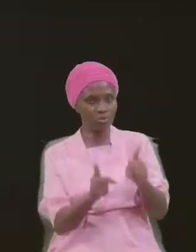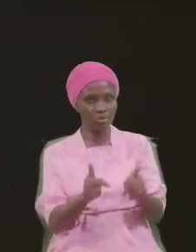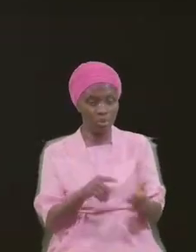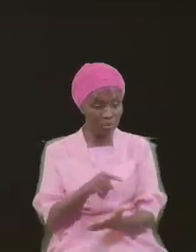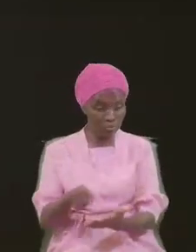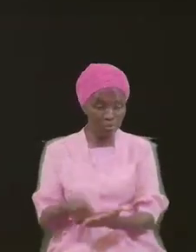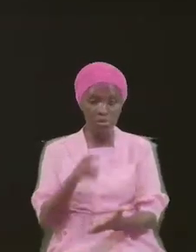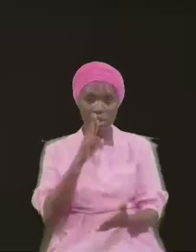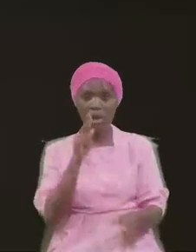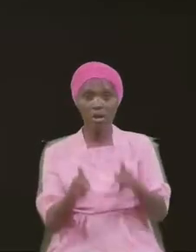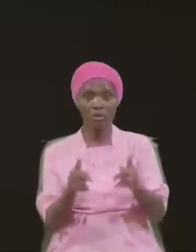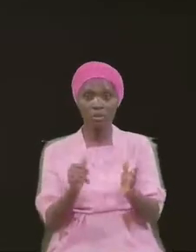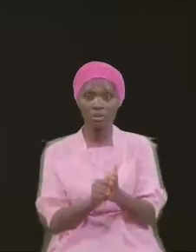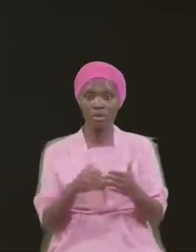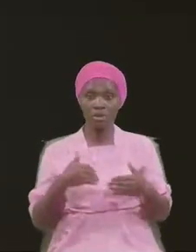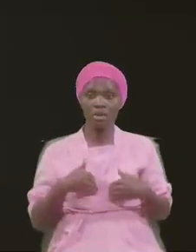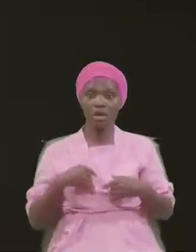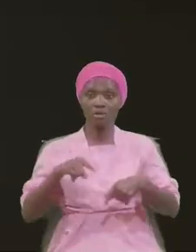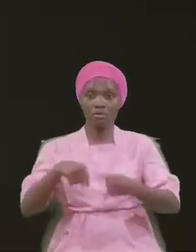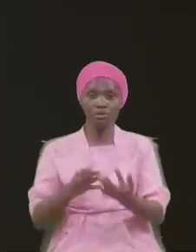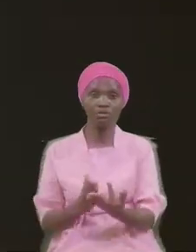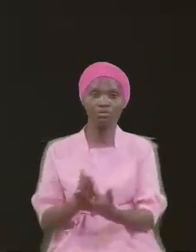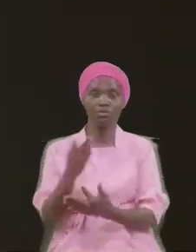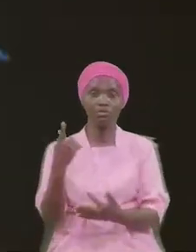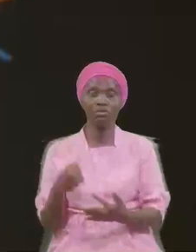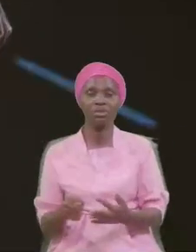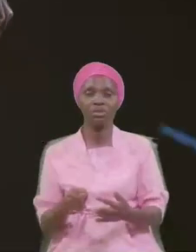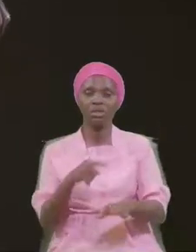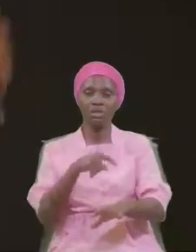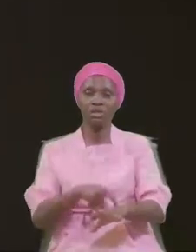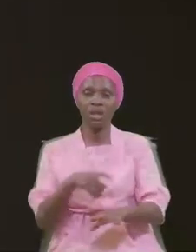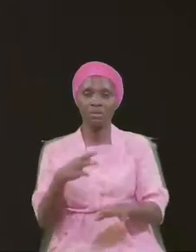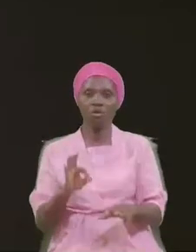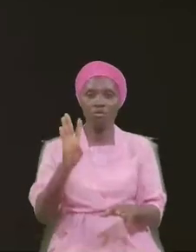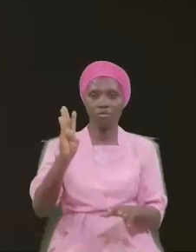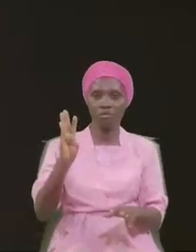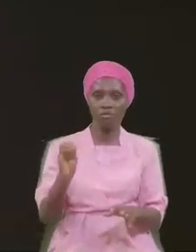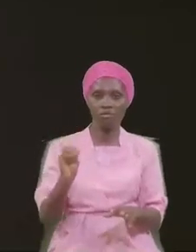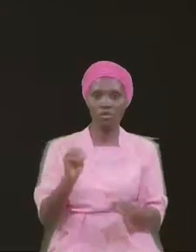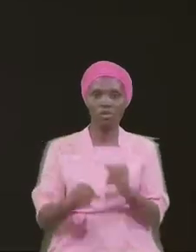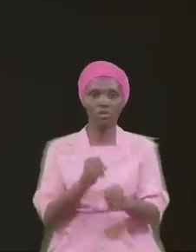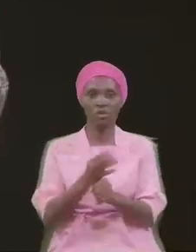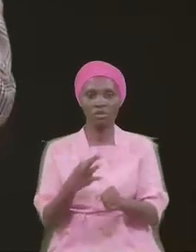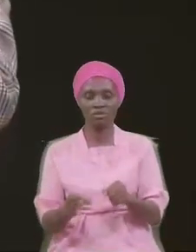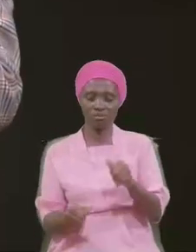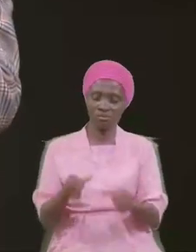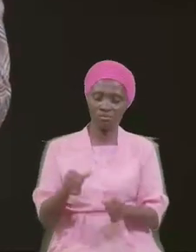gens qui ont traversé une période de 40